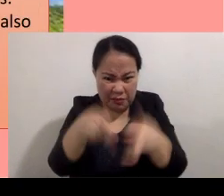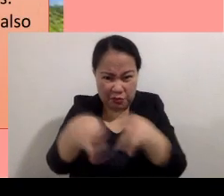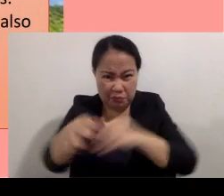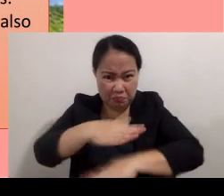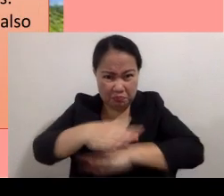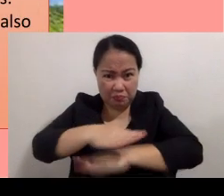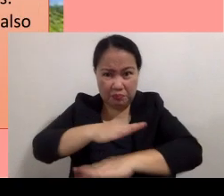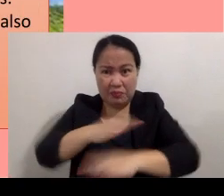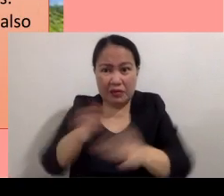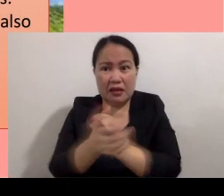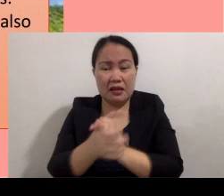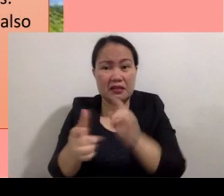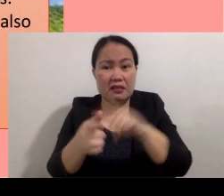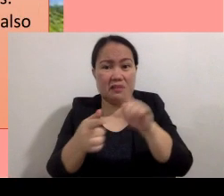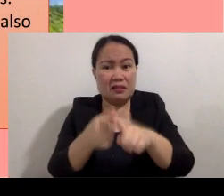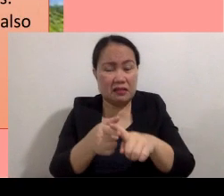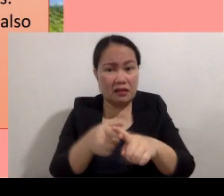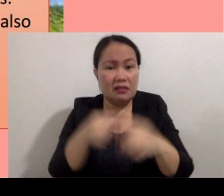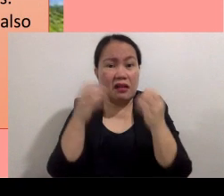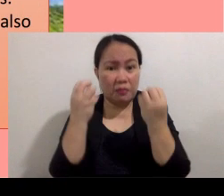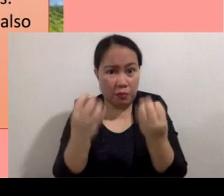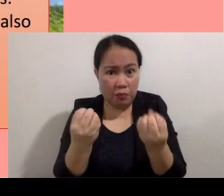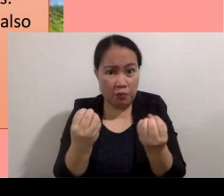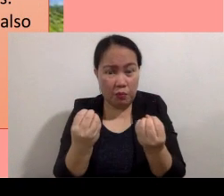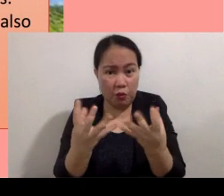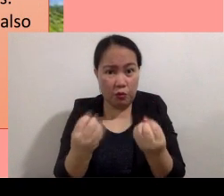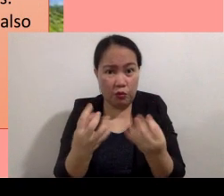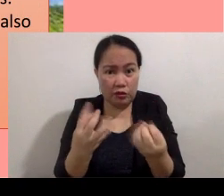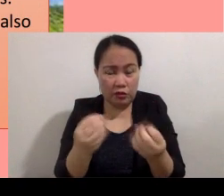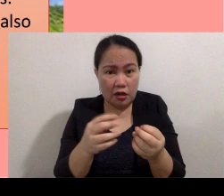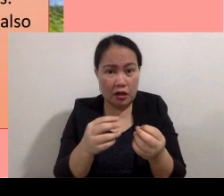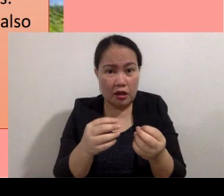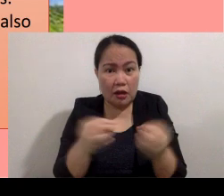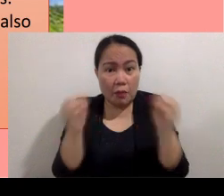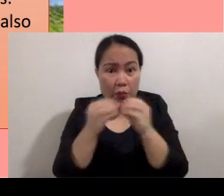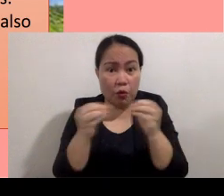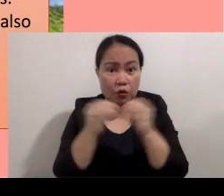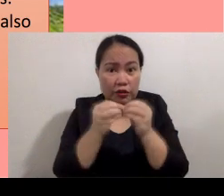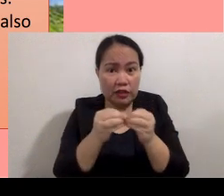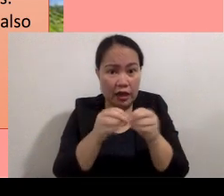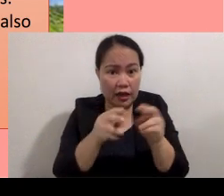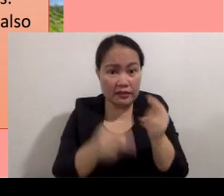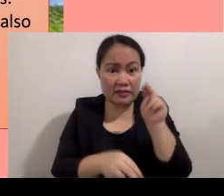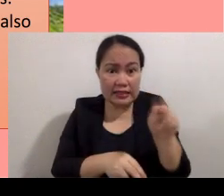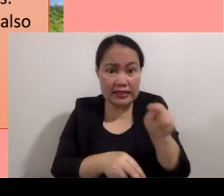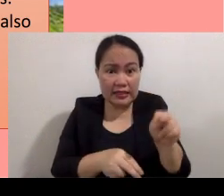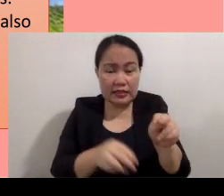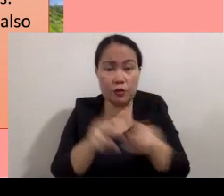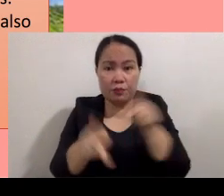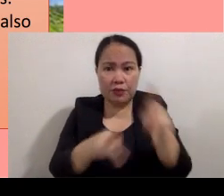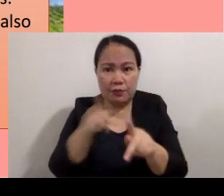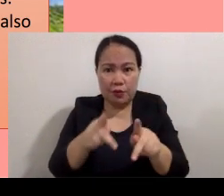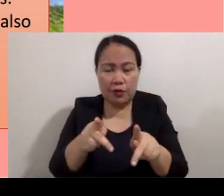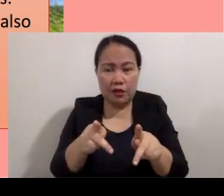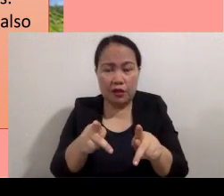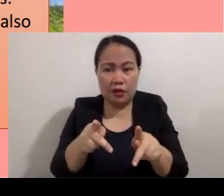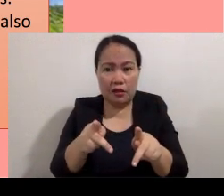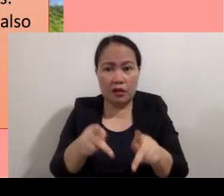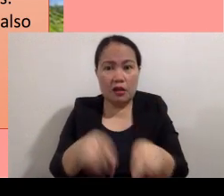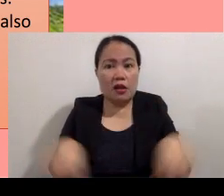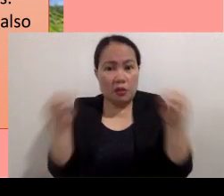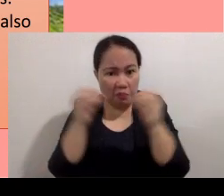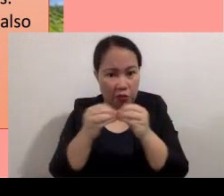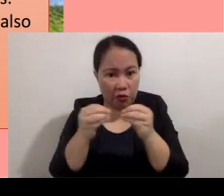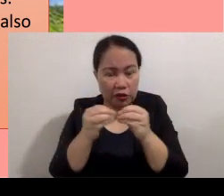tao, lalong nagiging mataas ang pangangailangan sa mga likas na yaman. At sa patuloy na pagdami ng